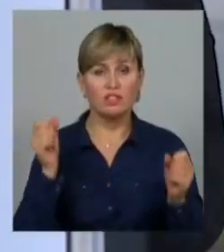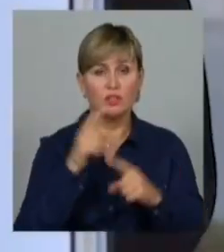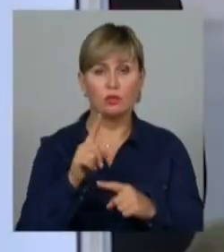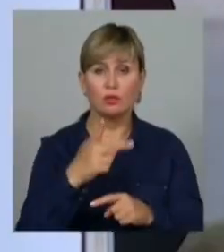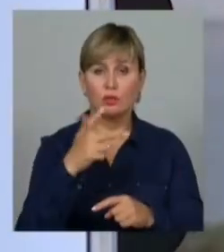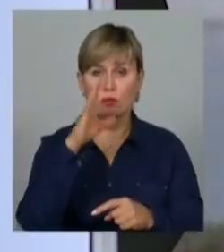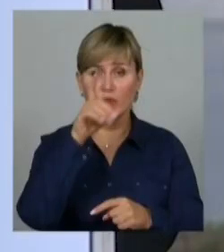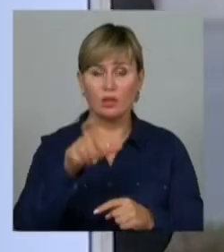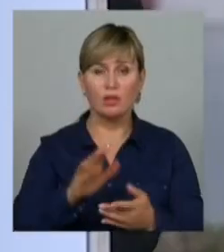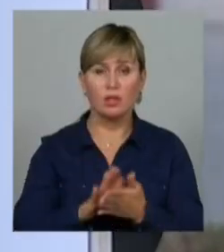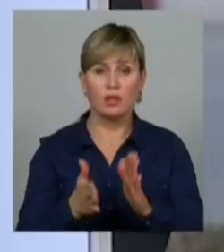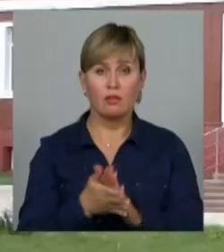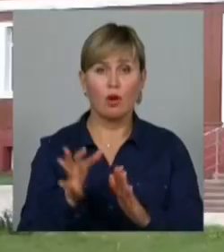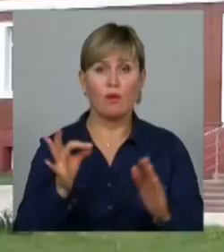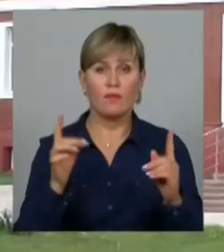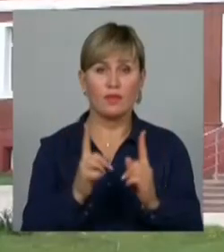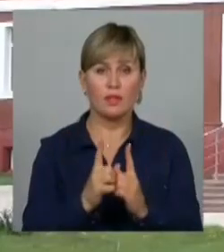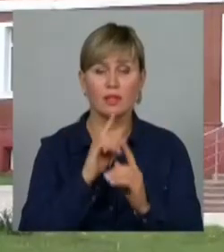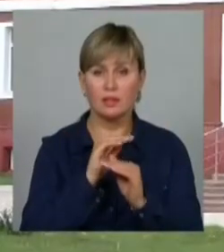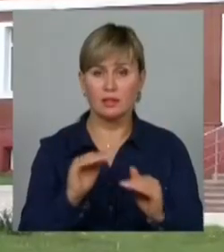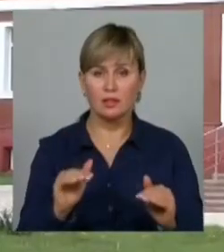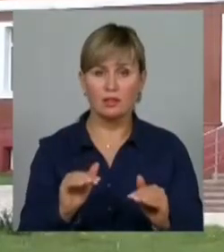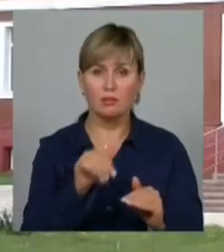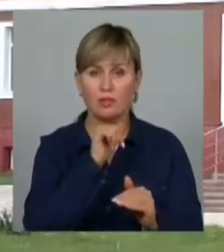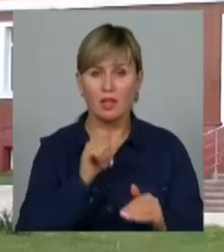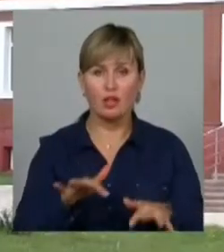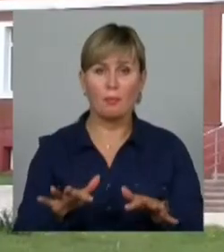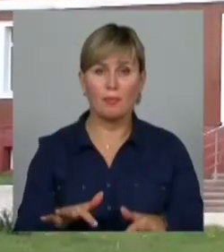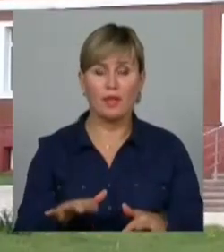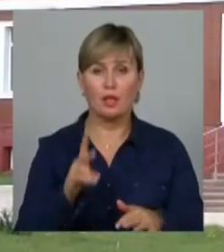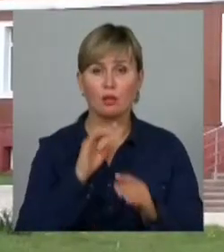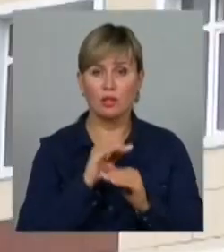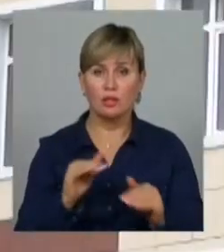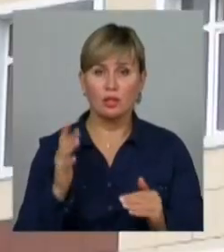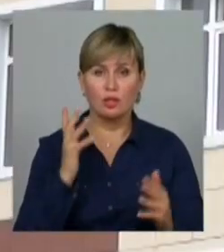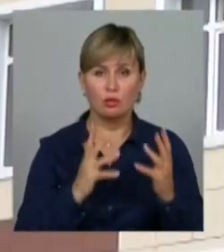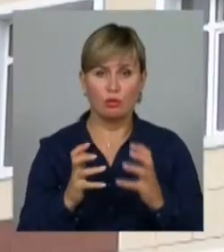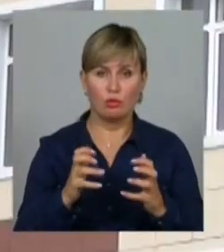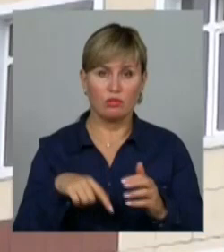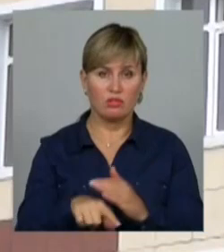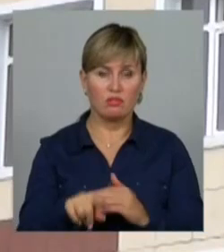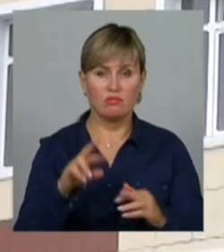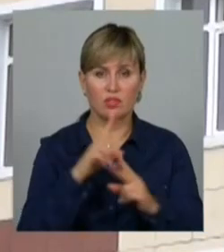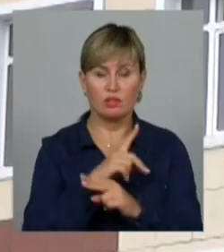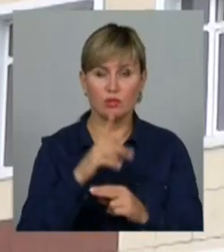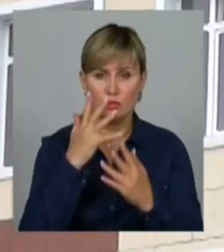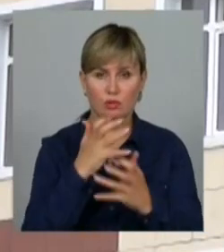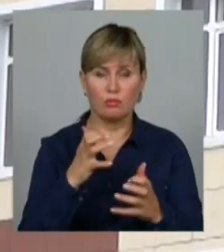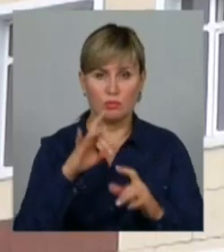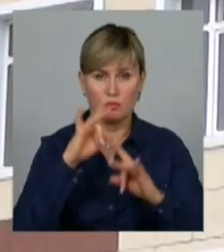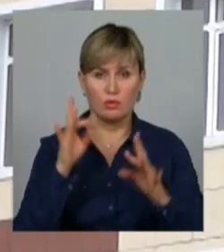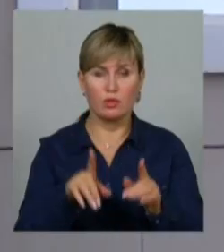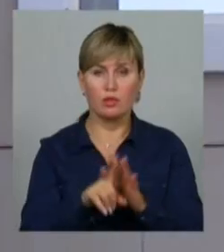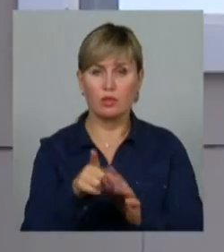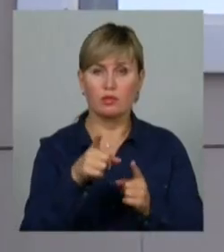трое приятелей договорились о встрече в тихом укромном месте. Однако насчет тихого серьезно ошиблись. Из темноты внезапно раздались